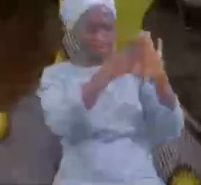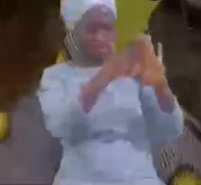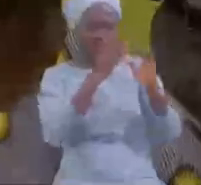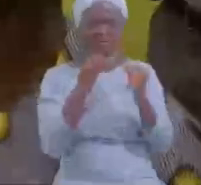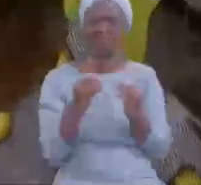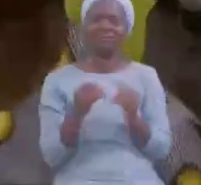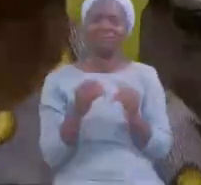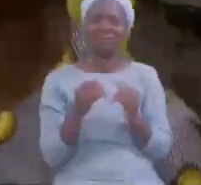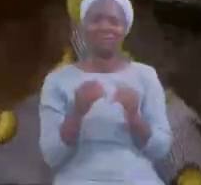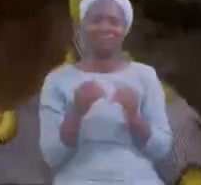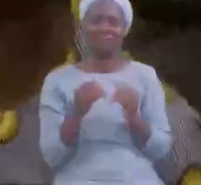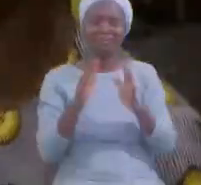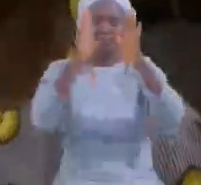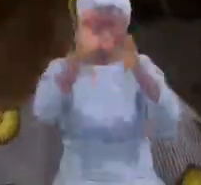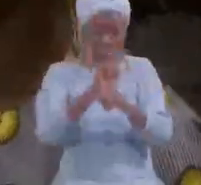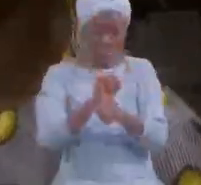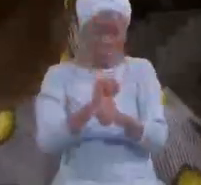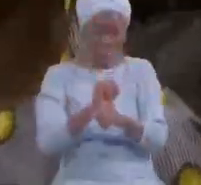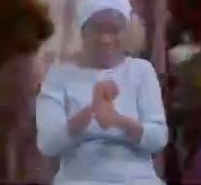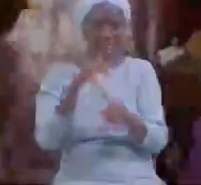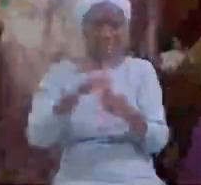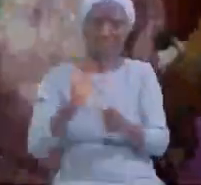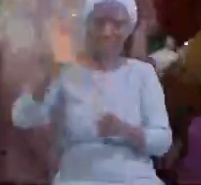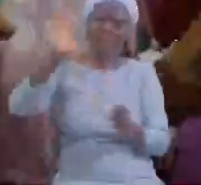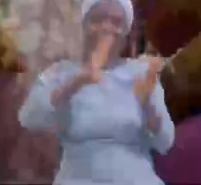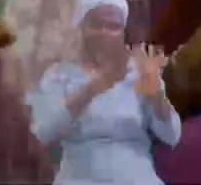Les miracles en sa présence.